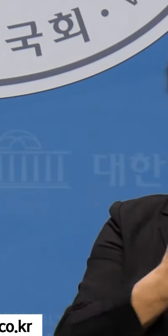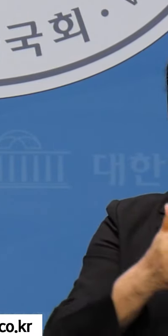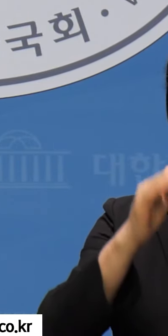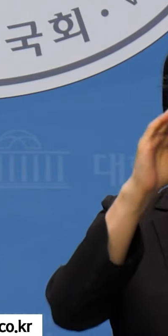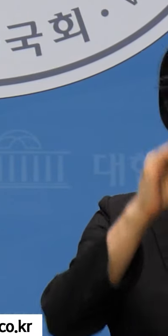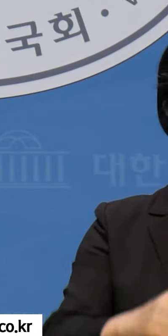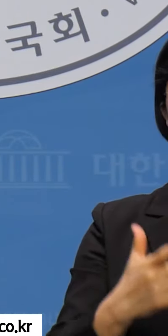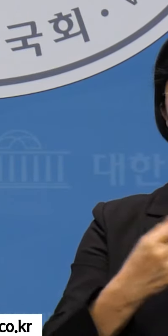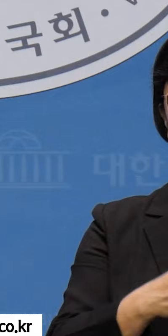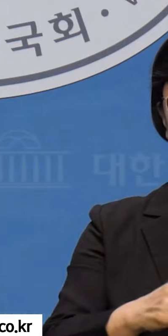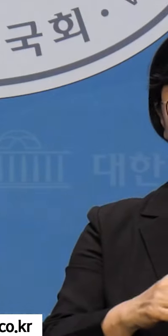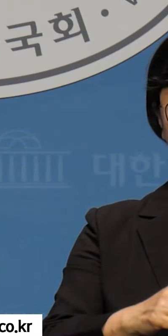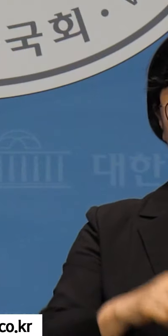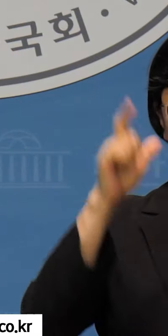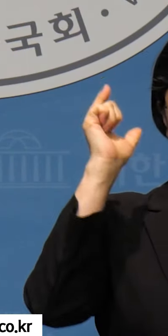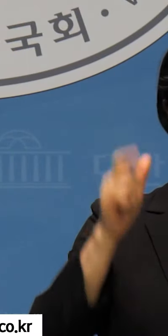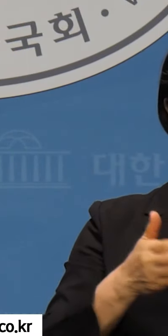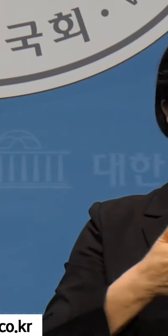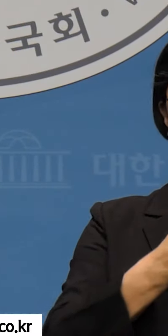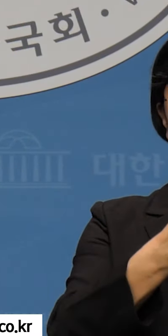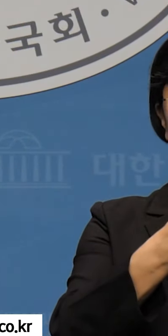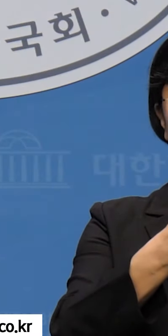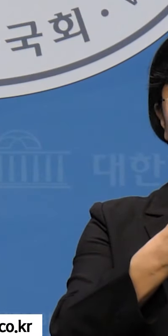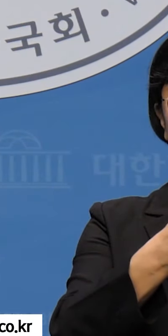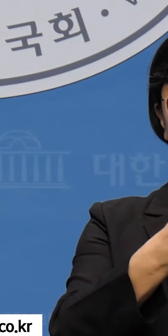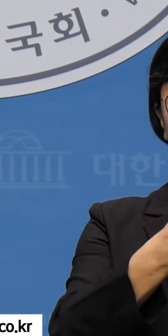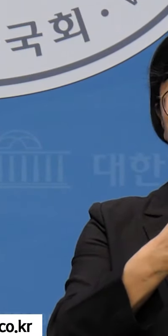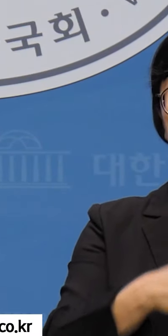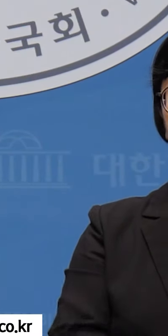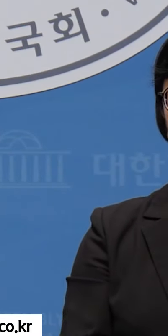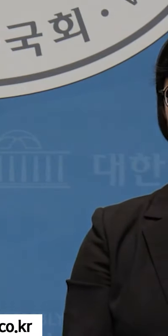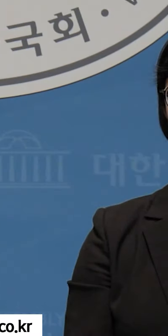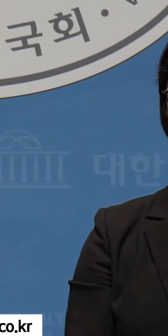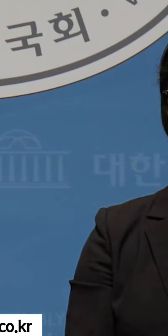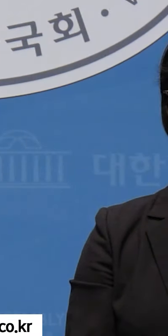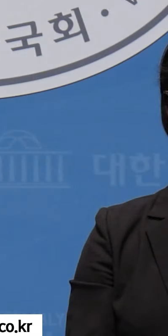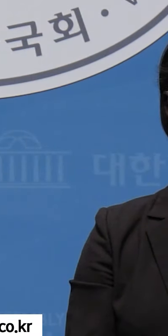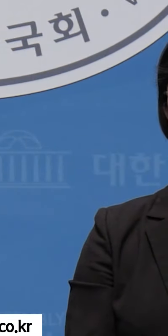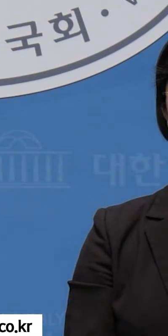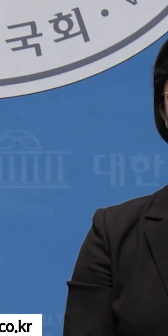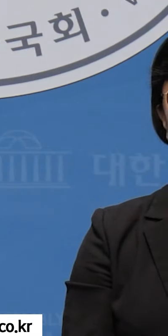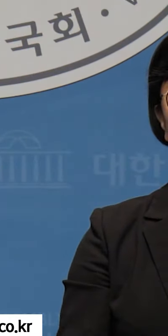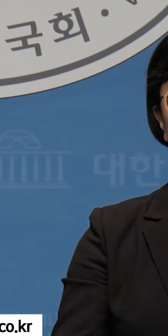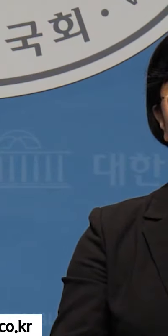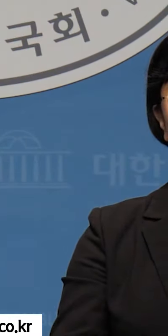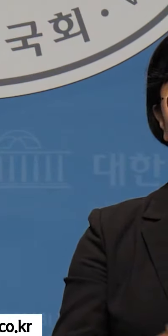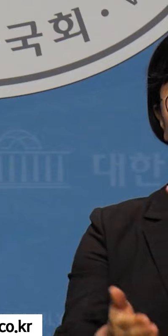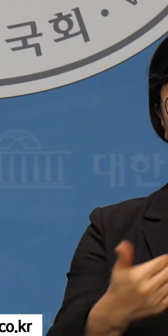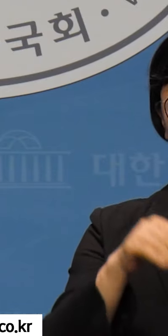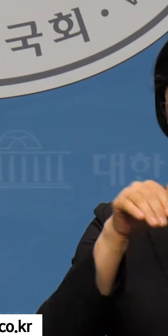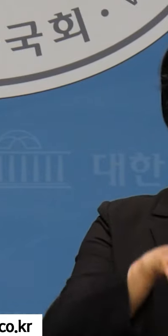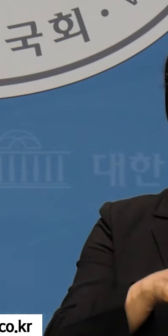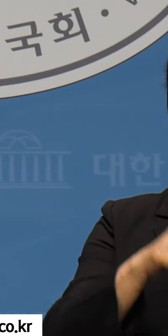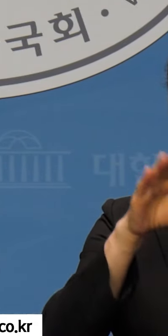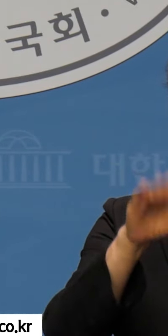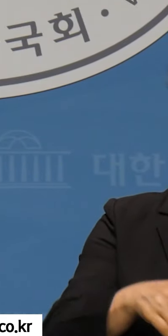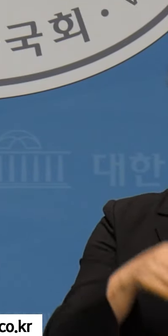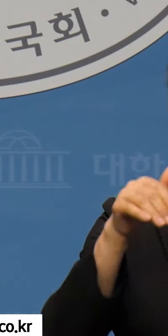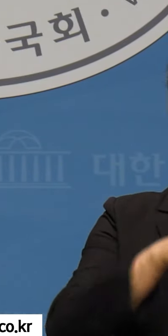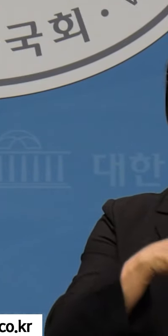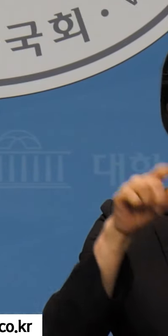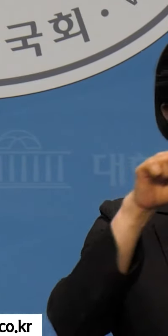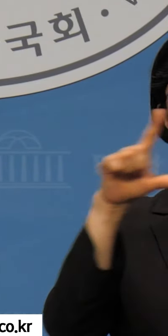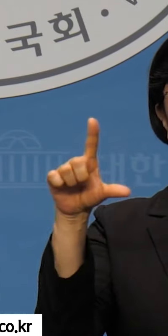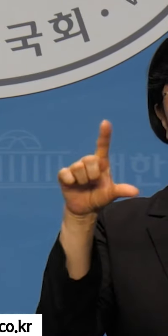다음과 같이 다섯 가지를 강력히 요구한다. 1. 사전투표 시